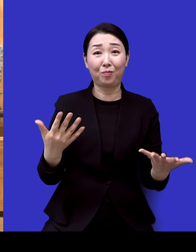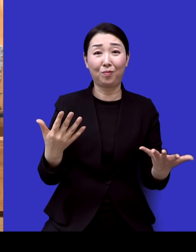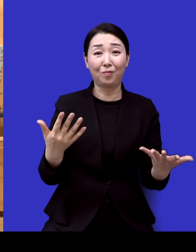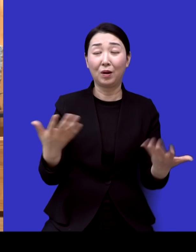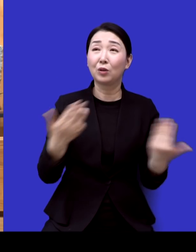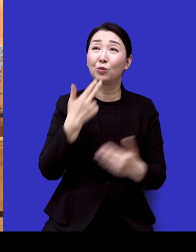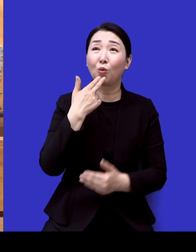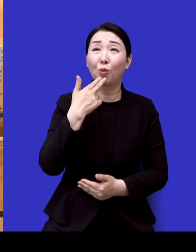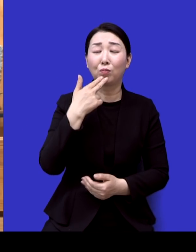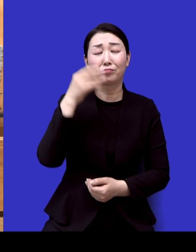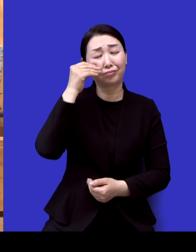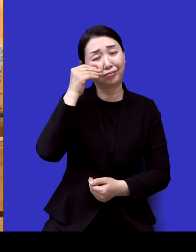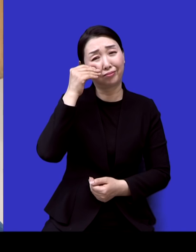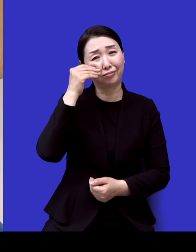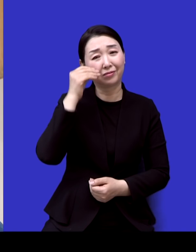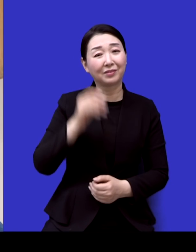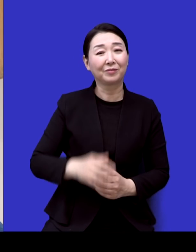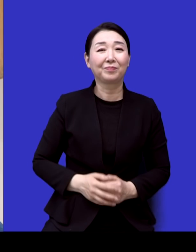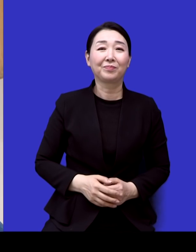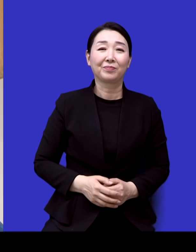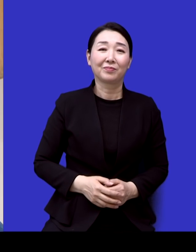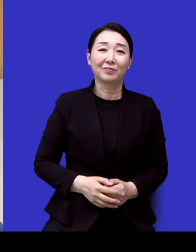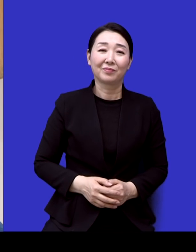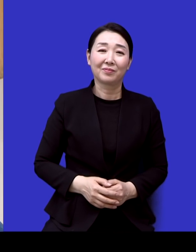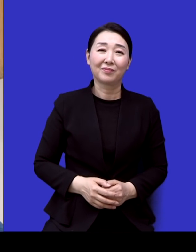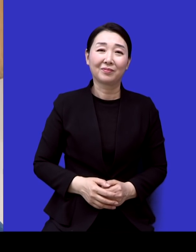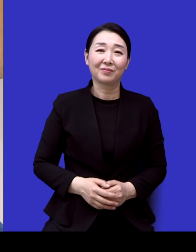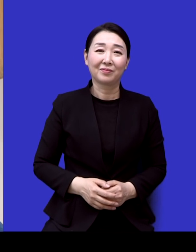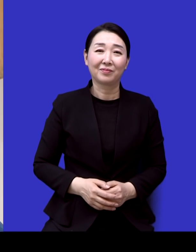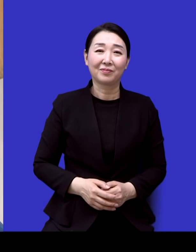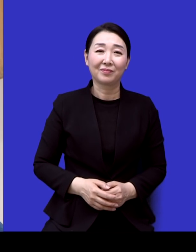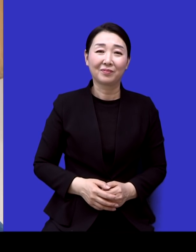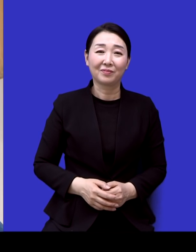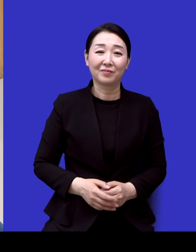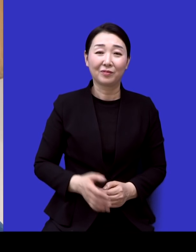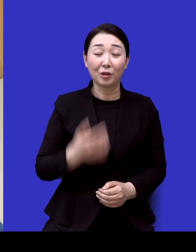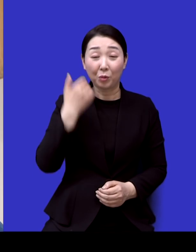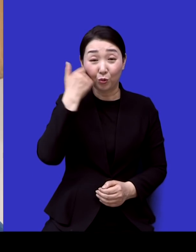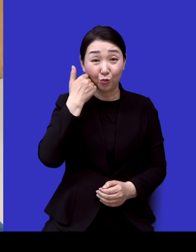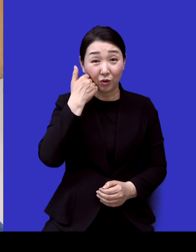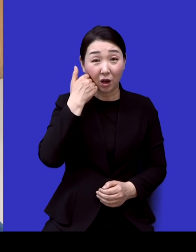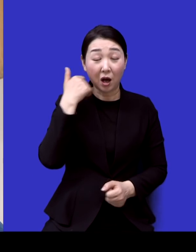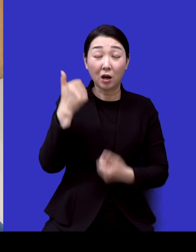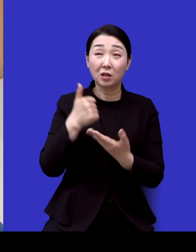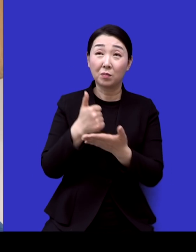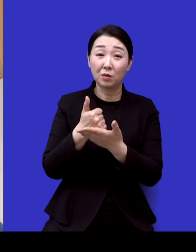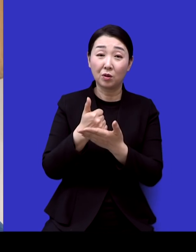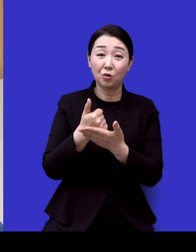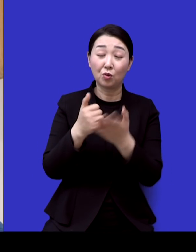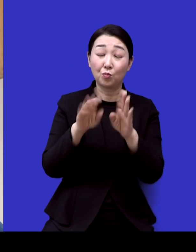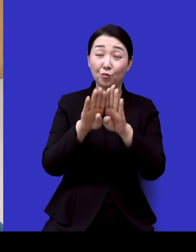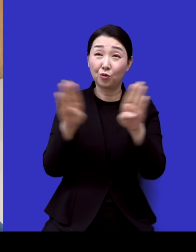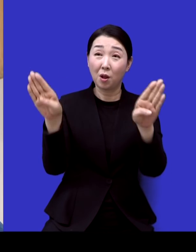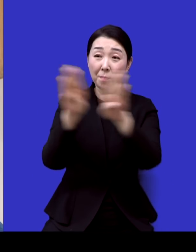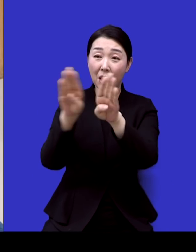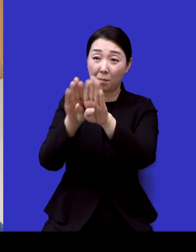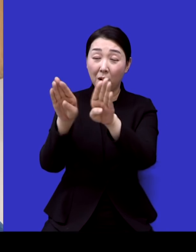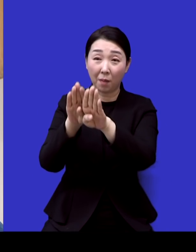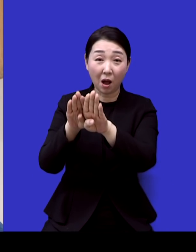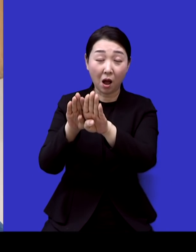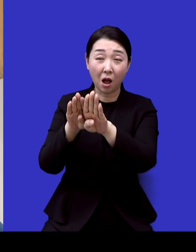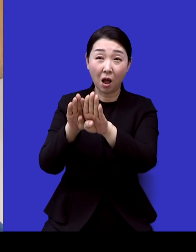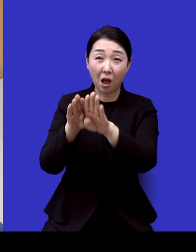없고 하나님께서 다 그래서 누군가가 하나님이 문을 다 막으셨어야 하면 그게 축복일 수 있는 게